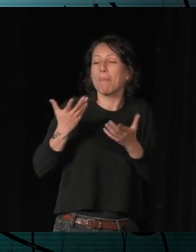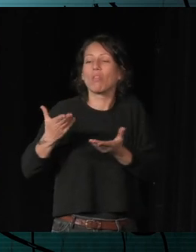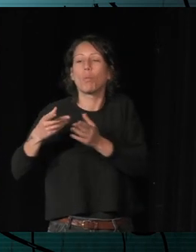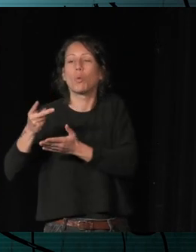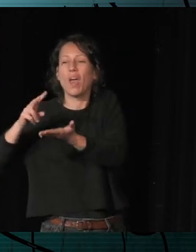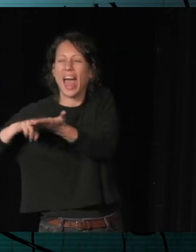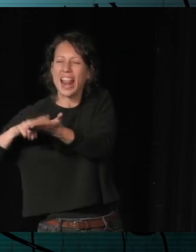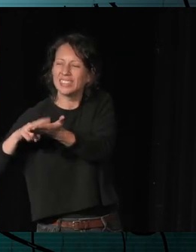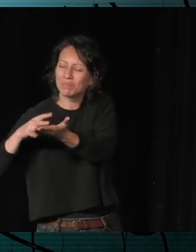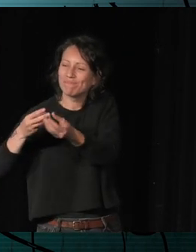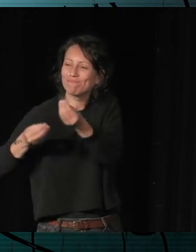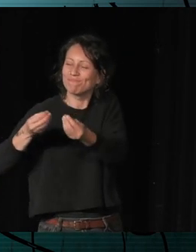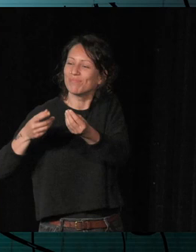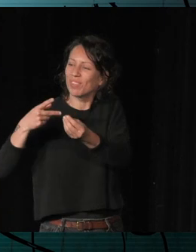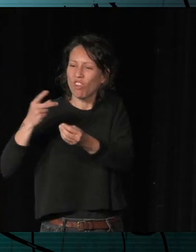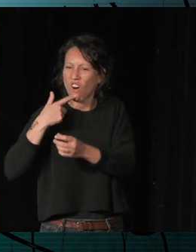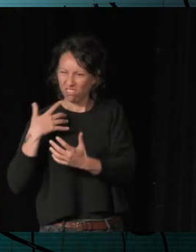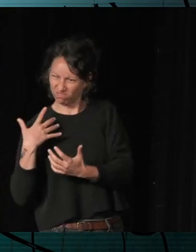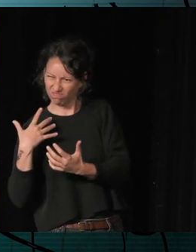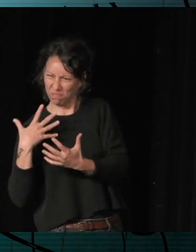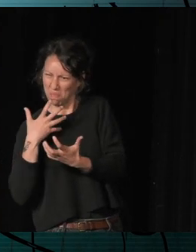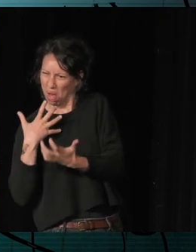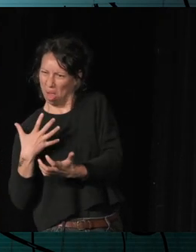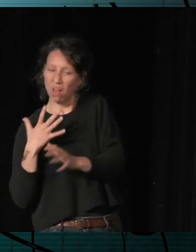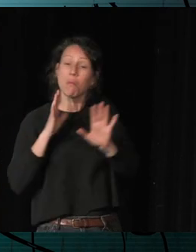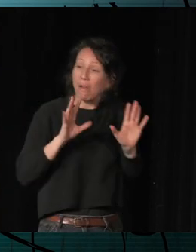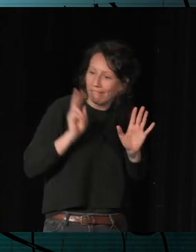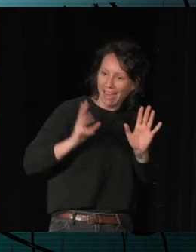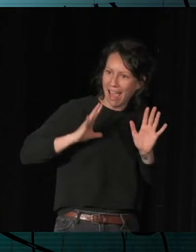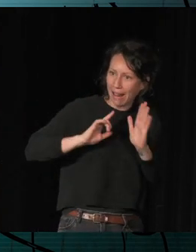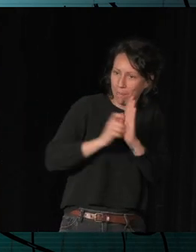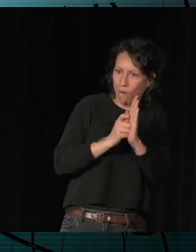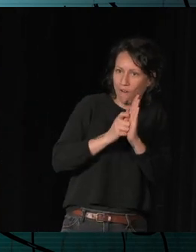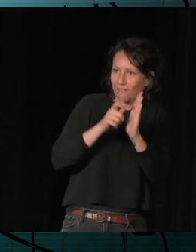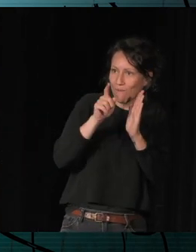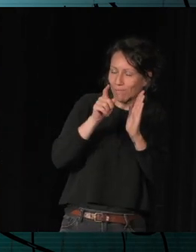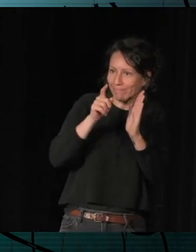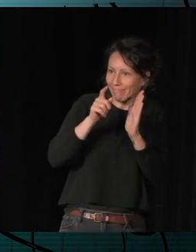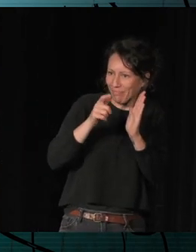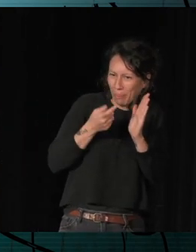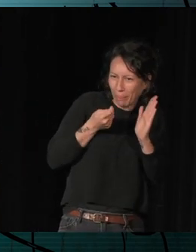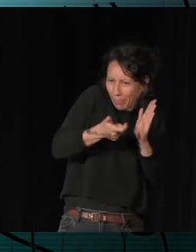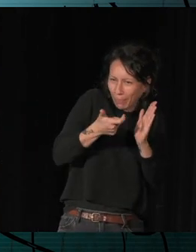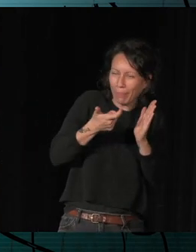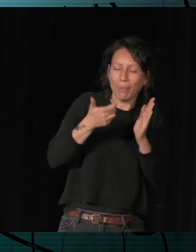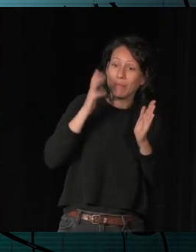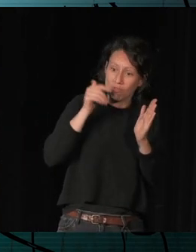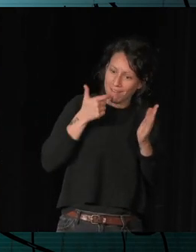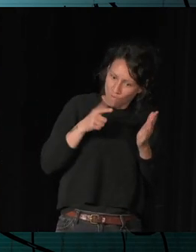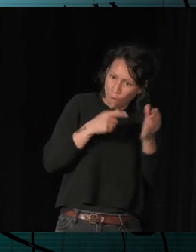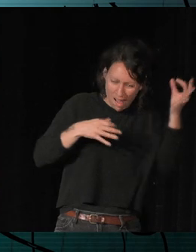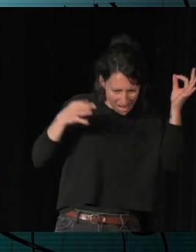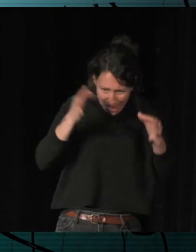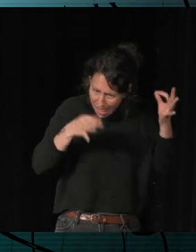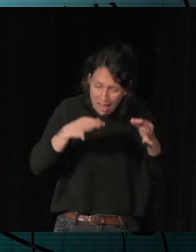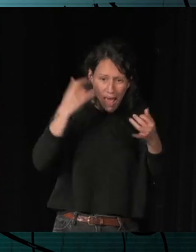dégoûtant mais c'est pas ça qui va faire peur après peur derrière il y a beaucoup d'imaginaires à ramener et cetera mais je vous je réfléchissais parce que moi ce qui m'a